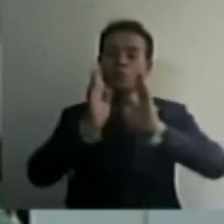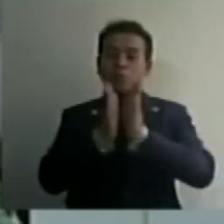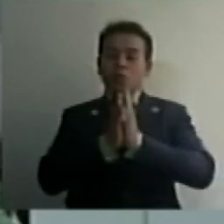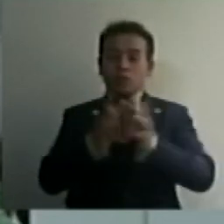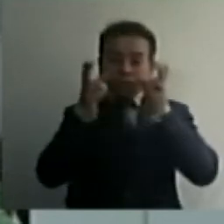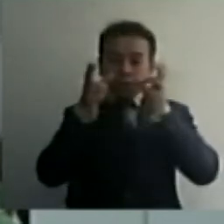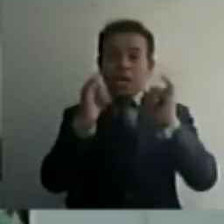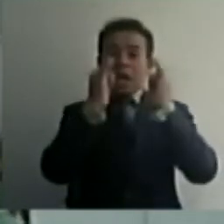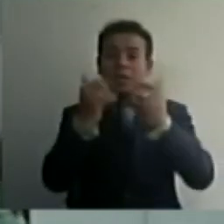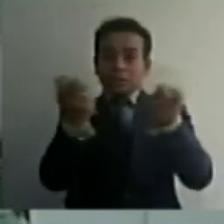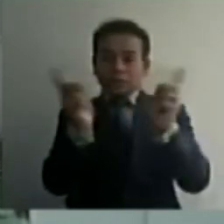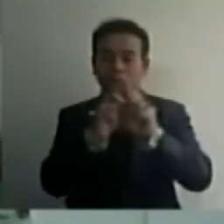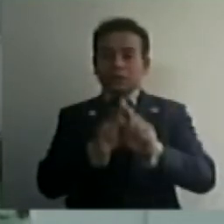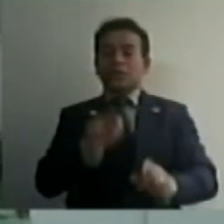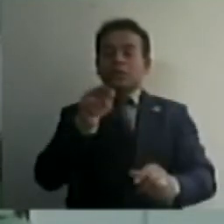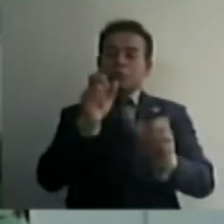7,693টি।